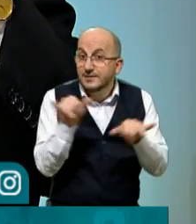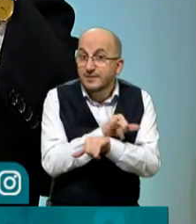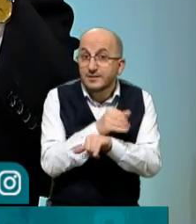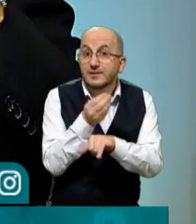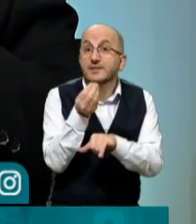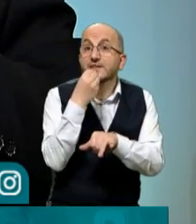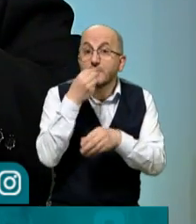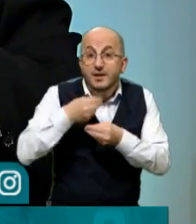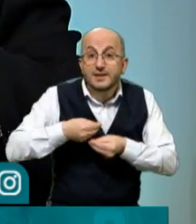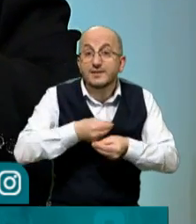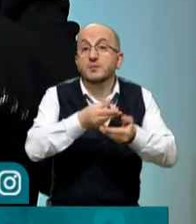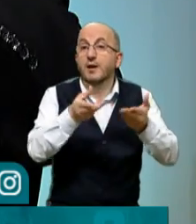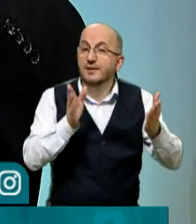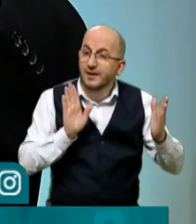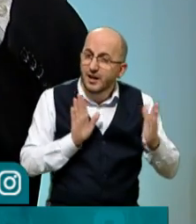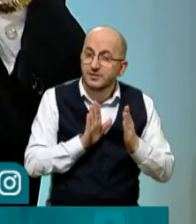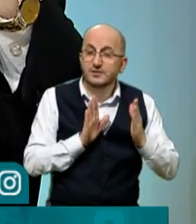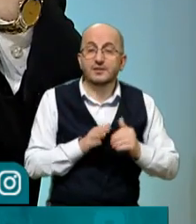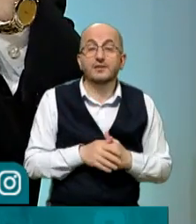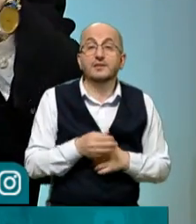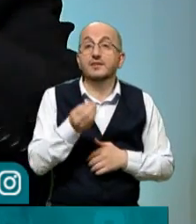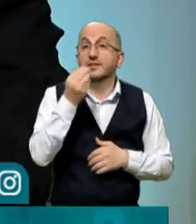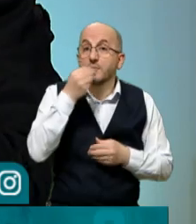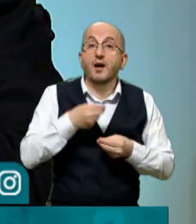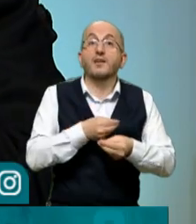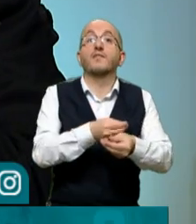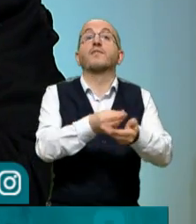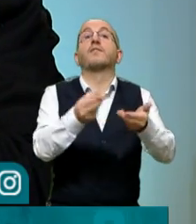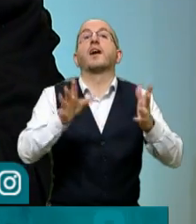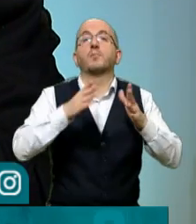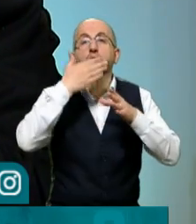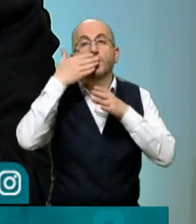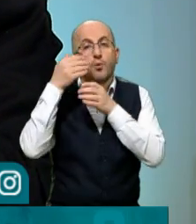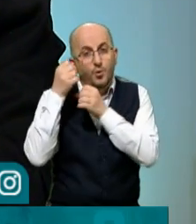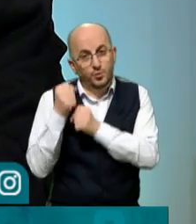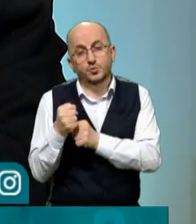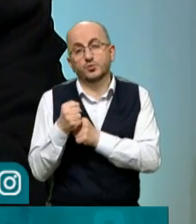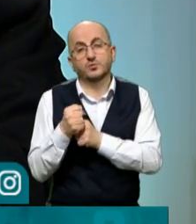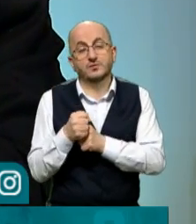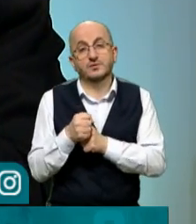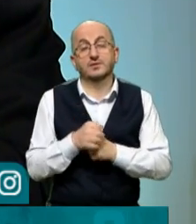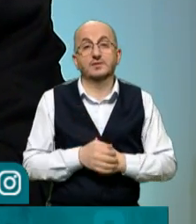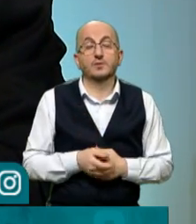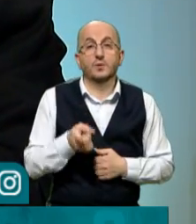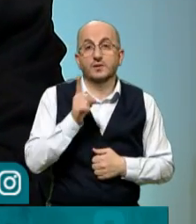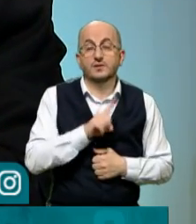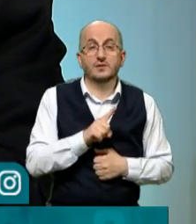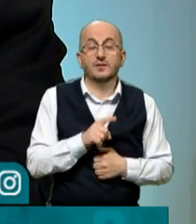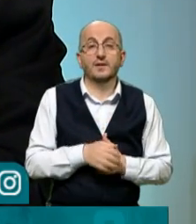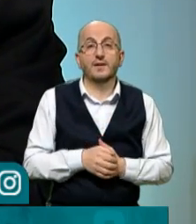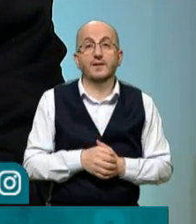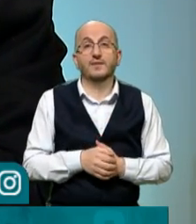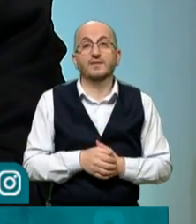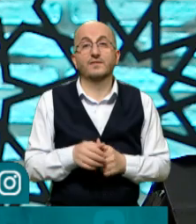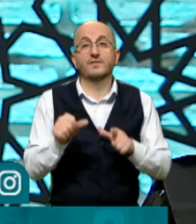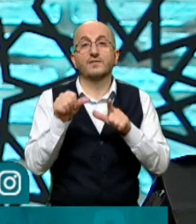Yemek yedirmenin bedeli. Eğer yemek yediremezsen oruç tut diyor. Burada oruç bedel, asıl değil. Dolayısıyla bedel olduğundan dolayı